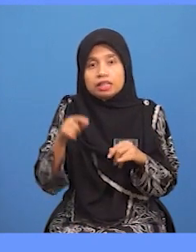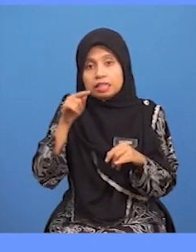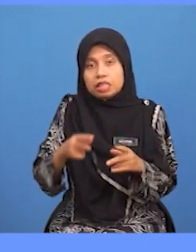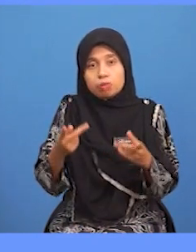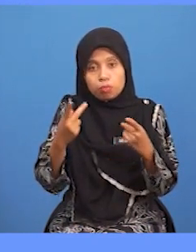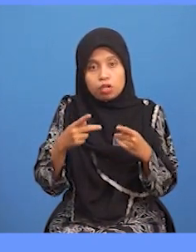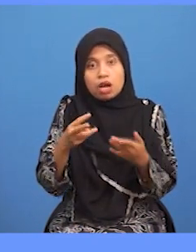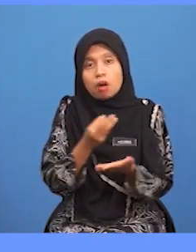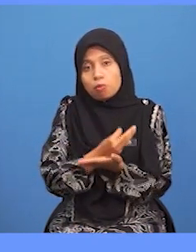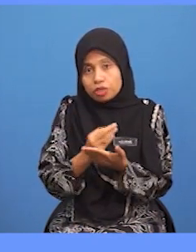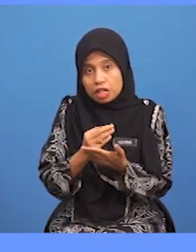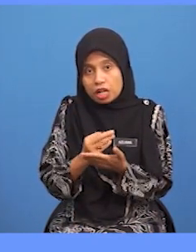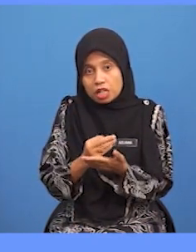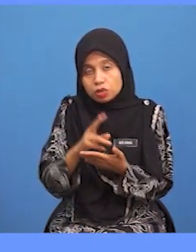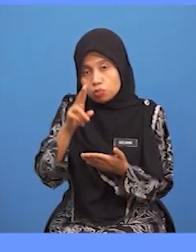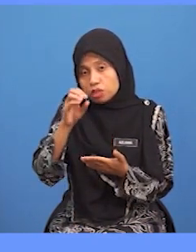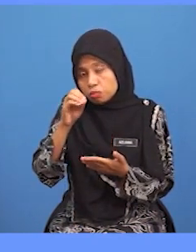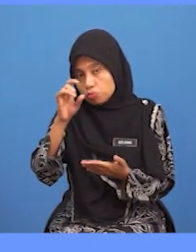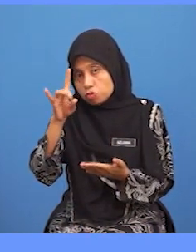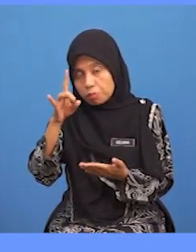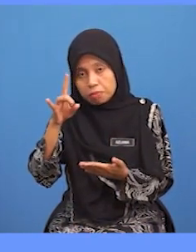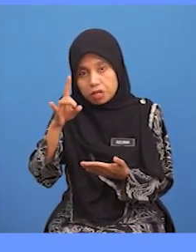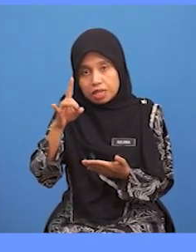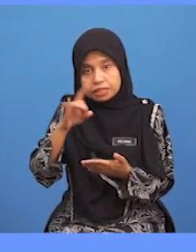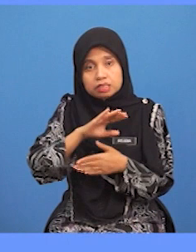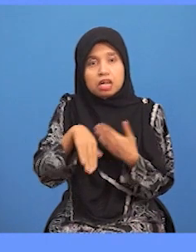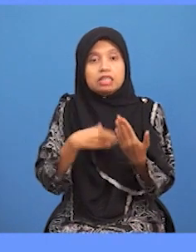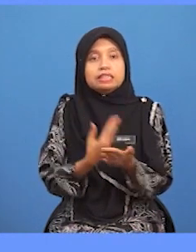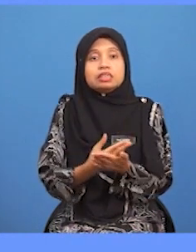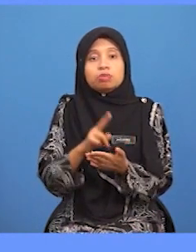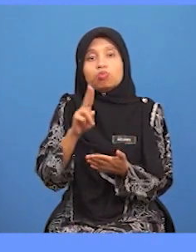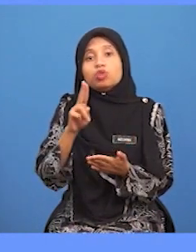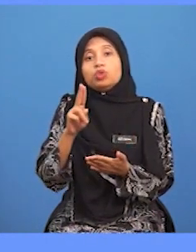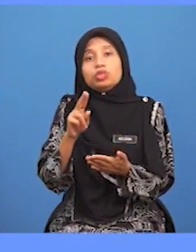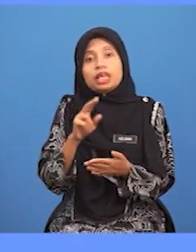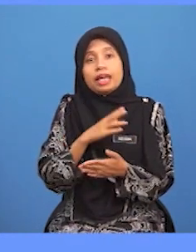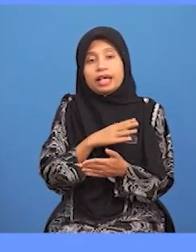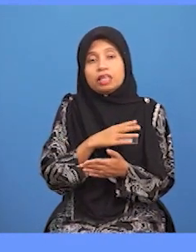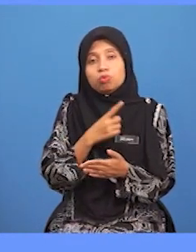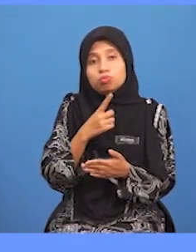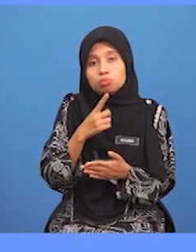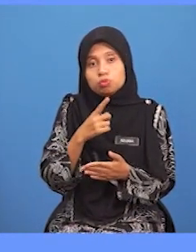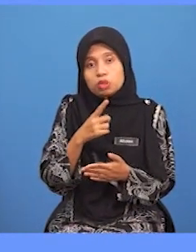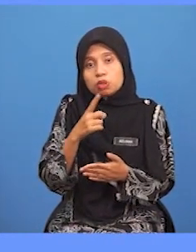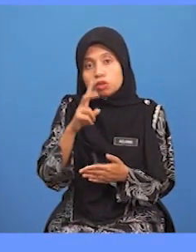pulang modal untuk tahun 2018, jumlah unit yang dikeluarkan untuk mendapatkan keuntungan